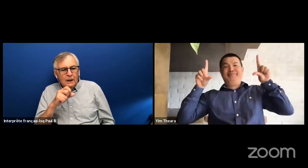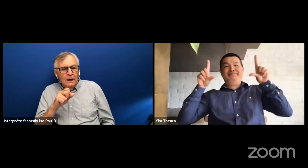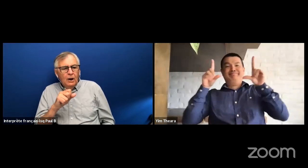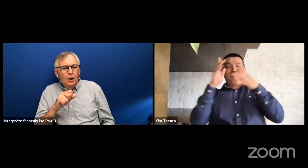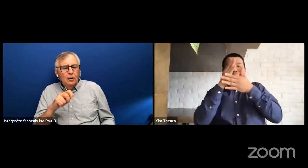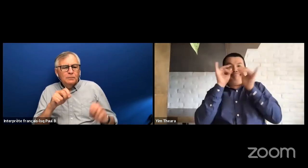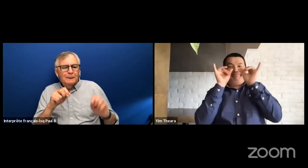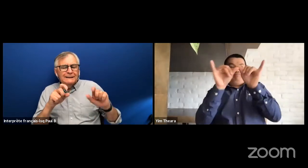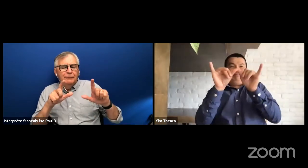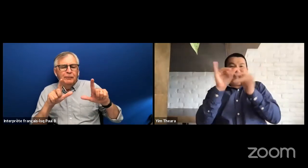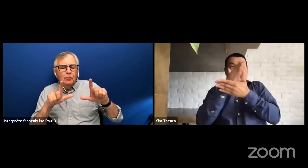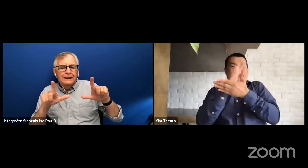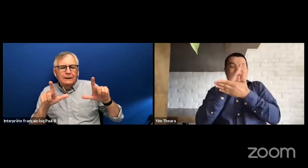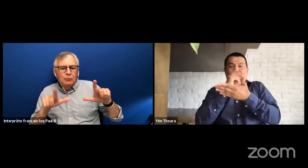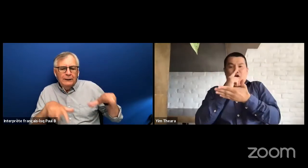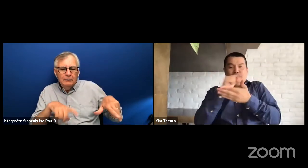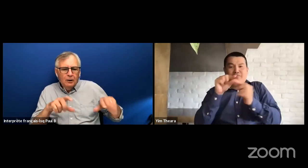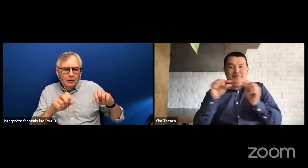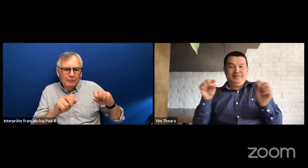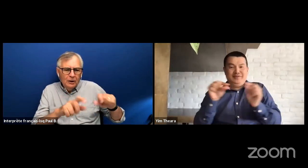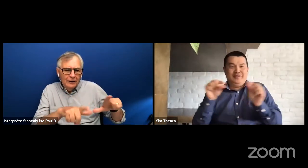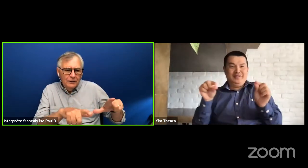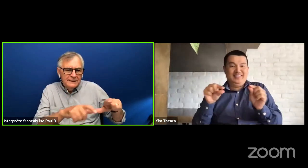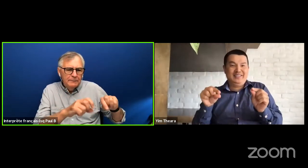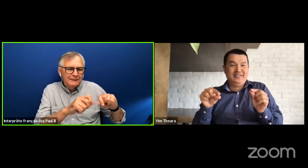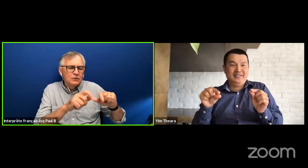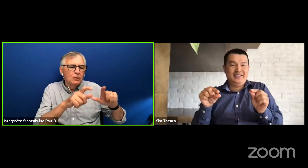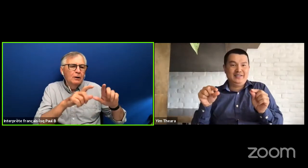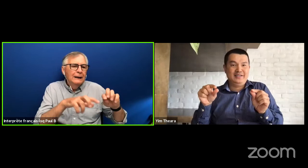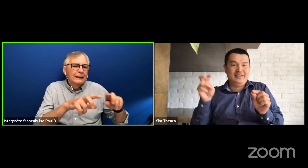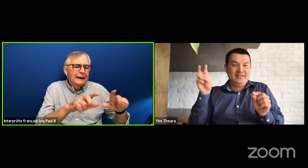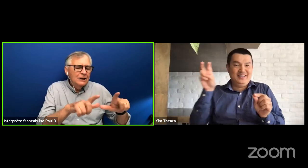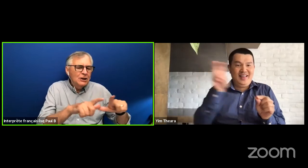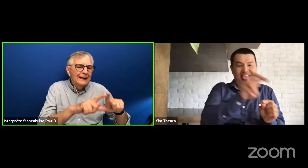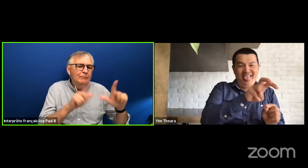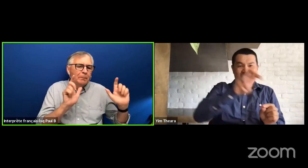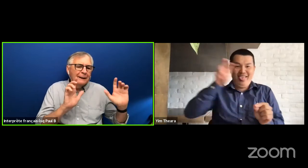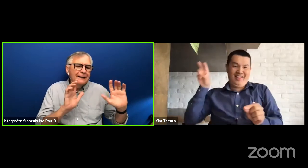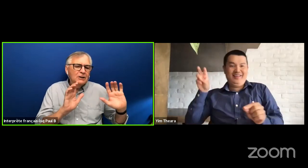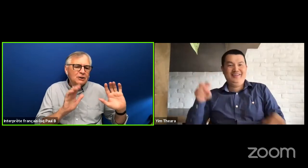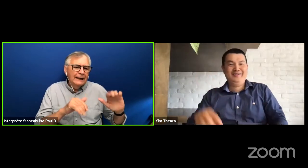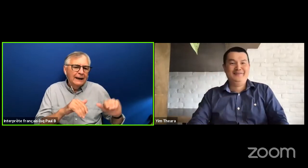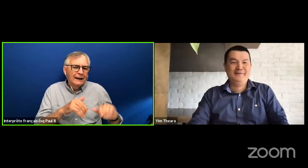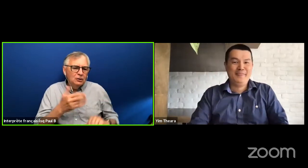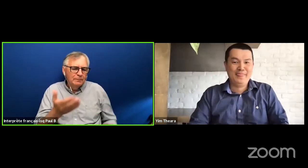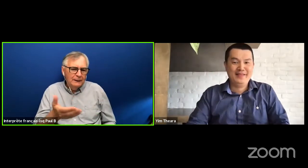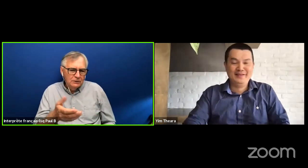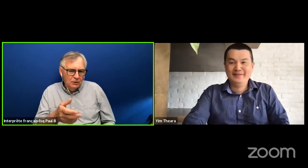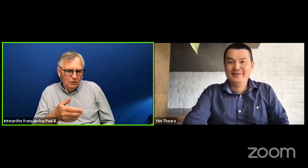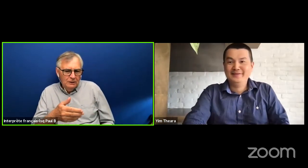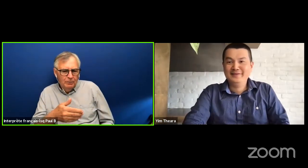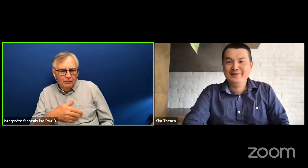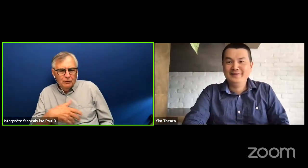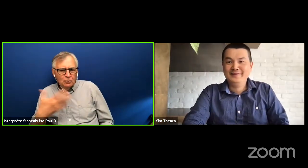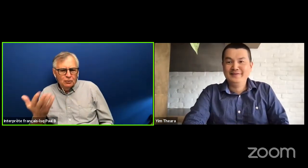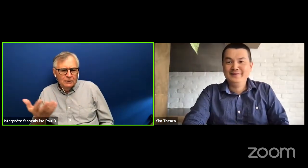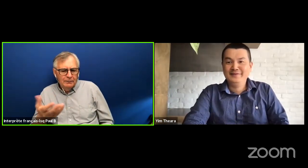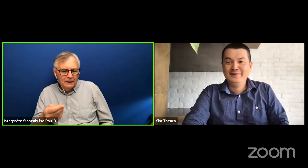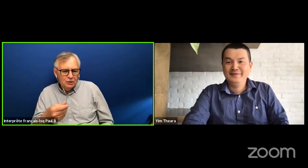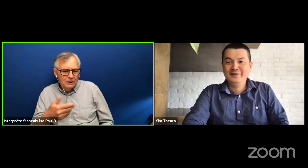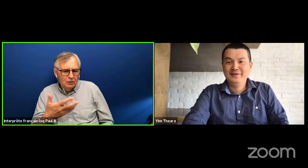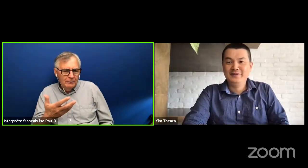C'est Alex. Je pense qu'il faut qu'il... Oui, il a réussi parce que quand j'enlève le partage d'écran, je pense qu'ils peuvent